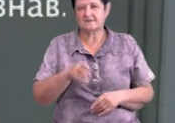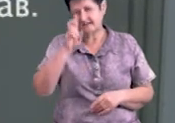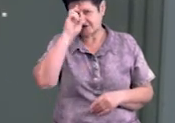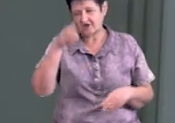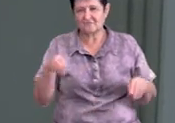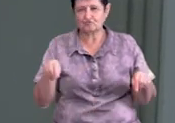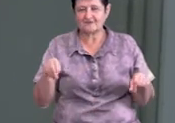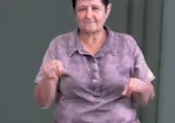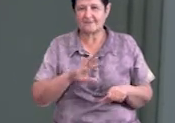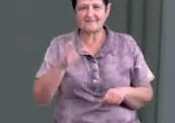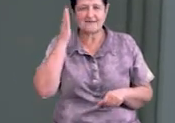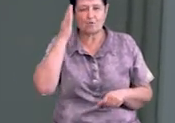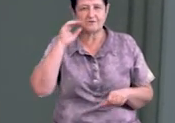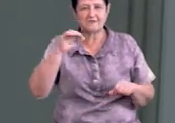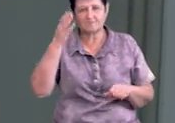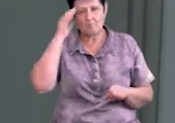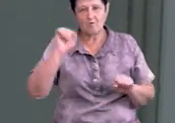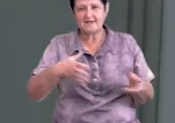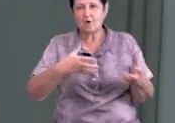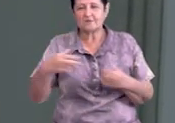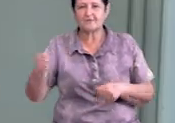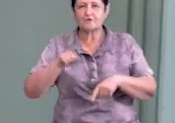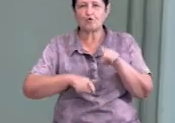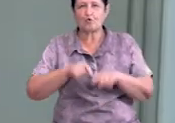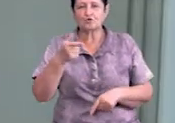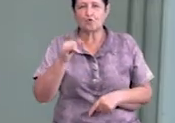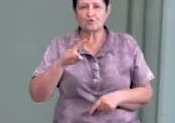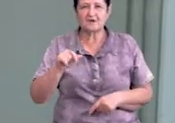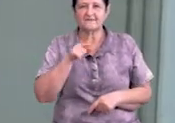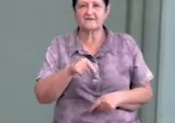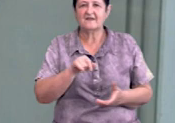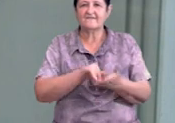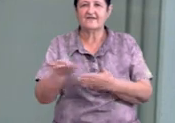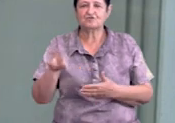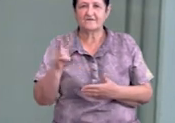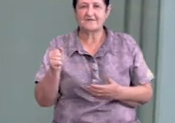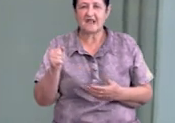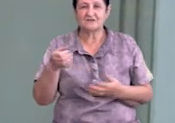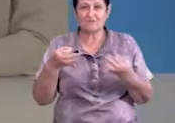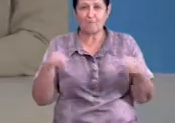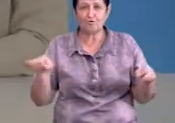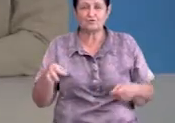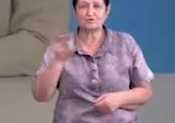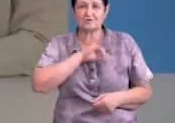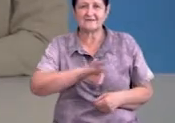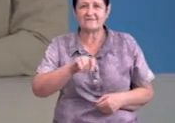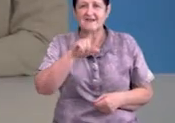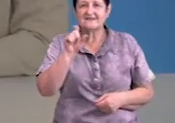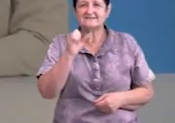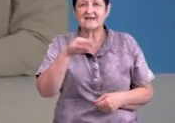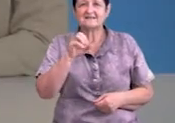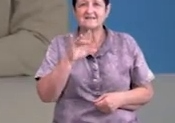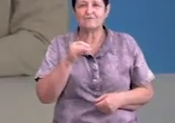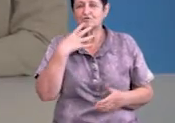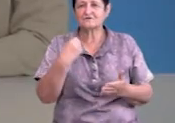у незаконний спосіб могли отримати родичі Гунька. Анатолій Гунько вийшов на свободу, скориставшись заставою. У своєму